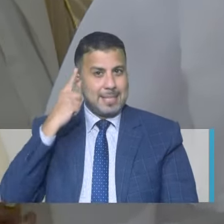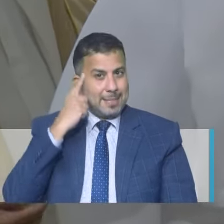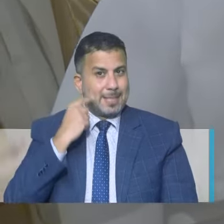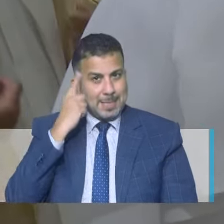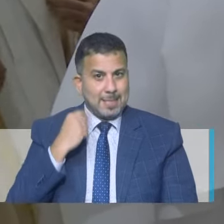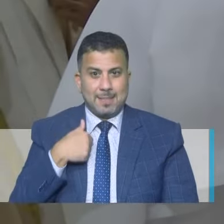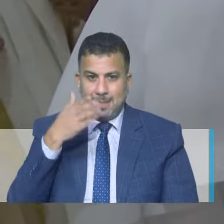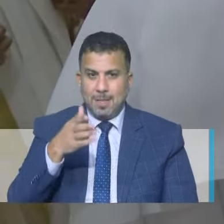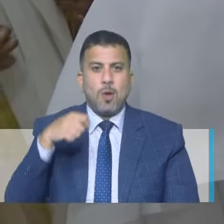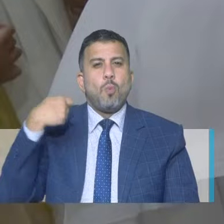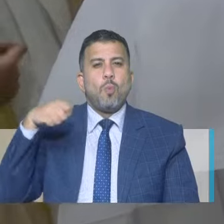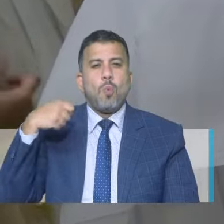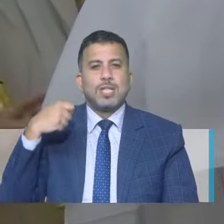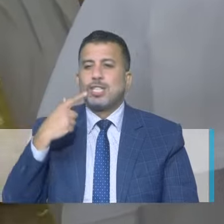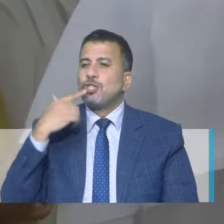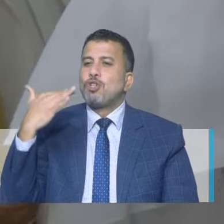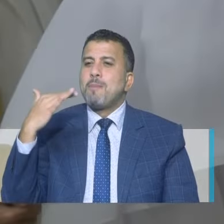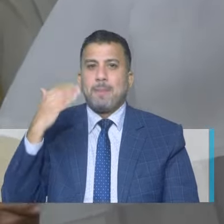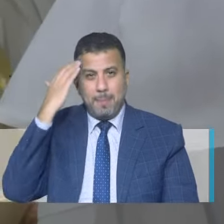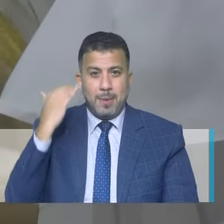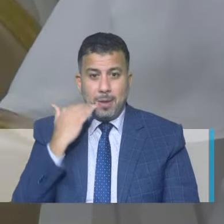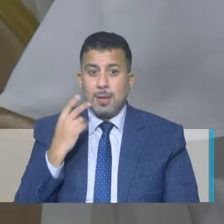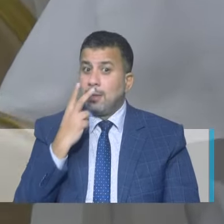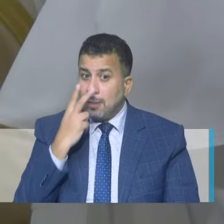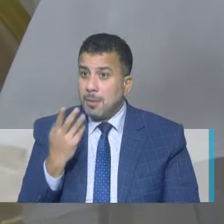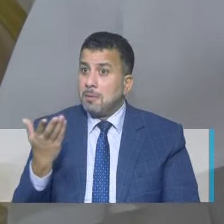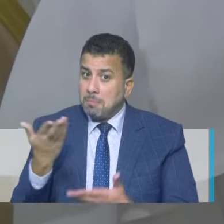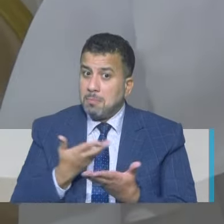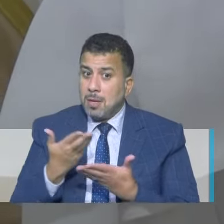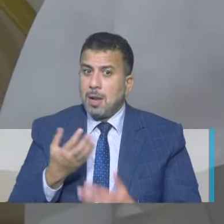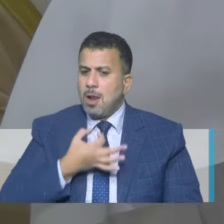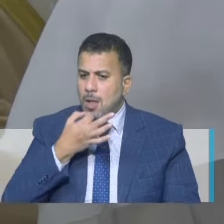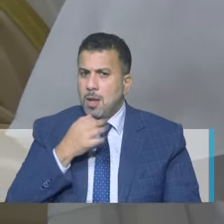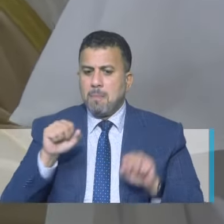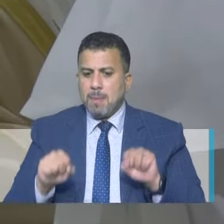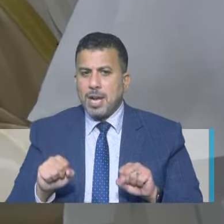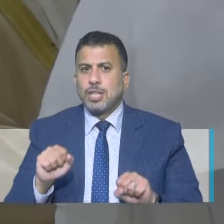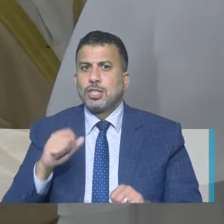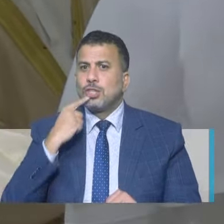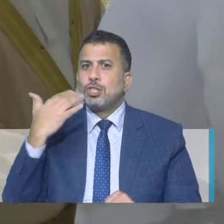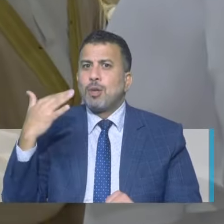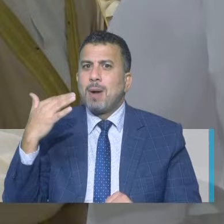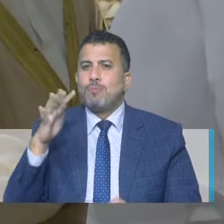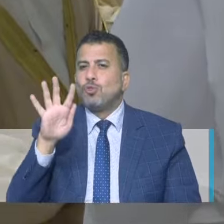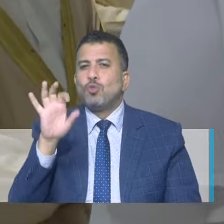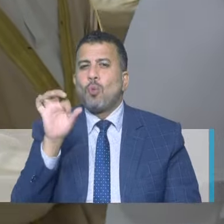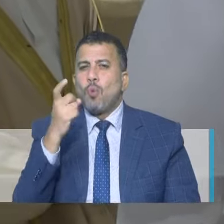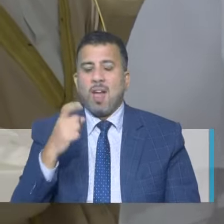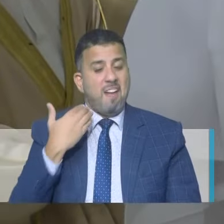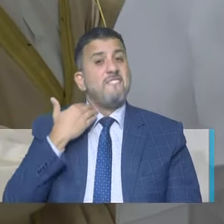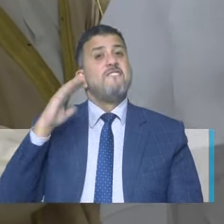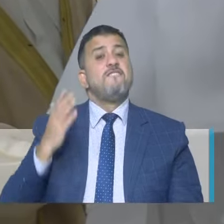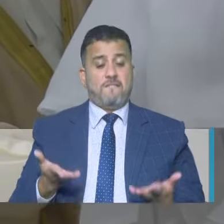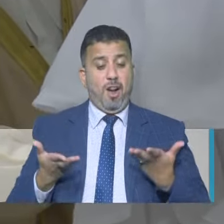عليها سعاده وزيره الشباب كذلك طلعت تعرفني شايف اني متكلم في مجلس شورى الشباب الشارجه فانا جدا فخور